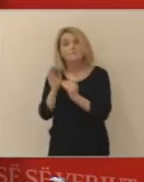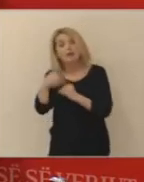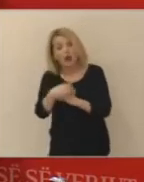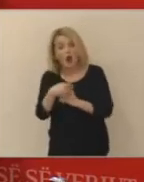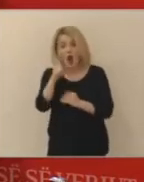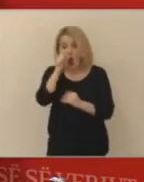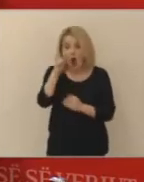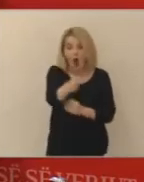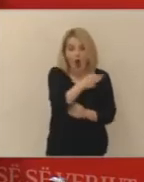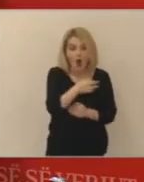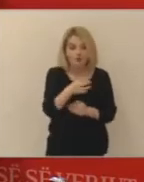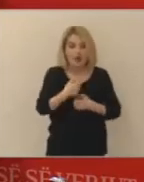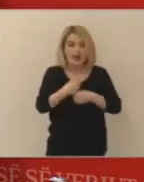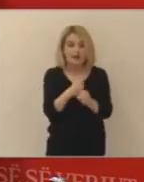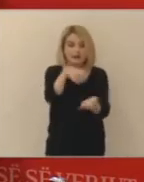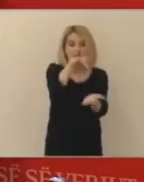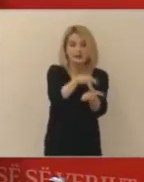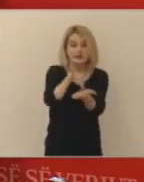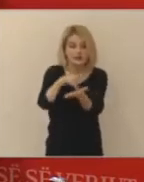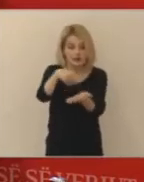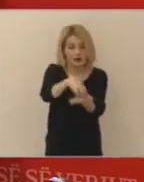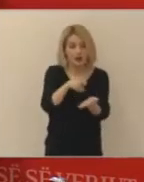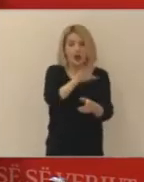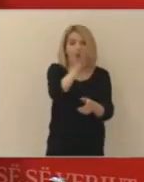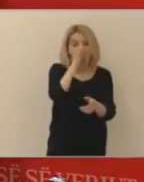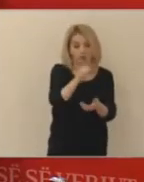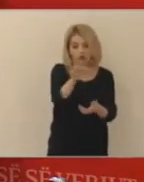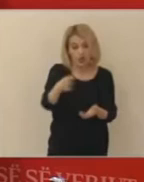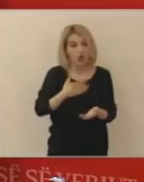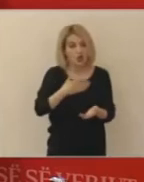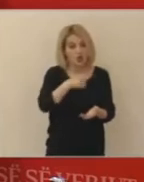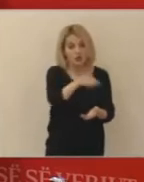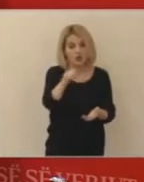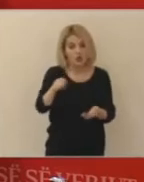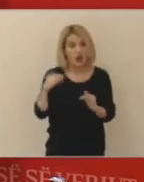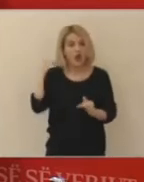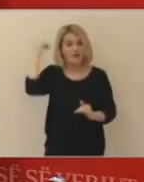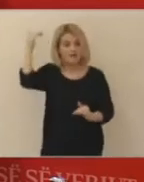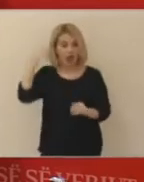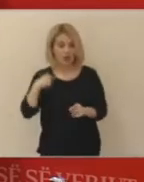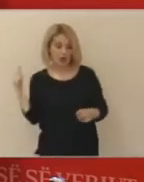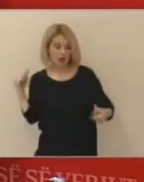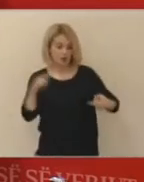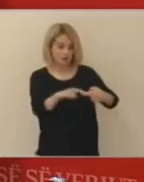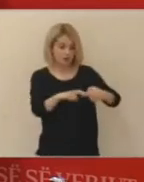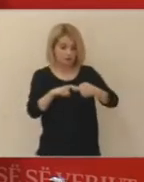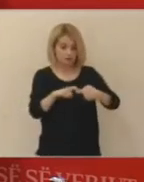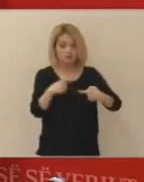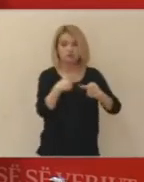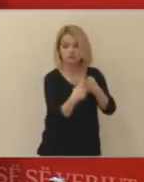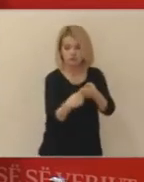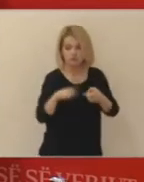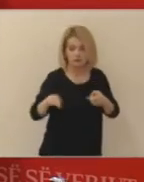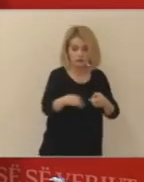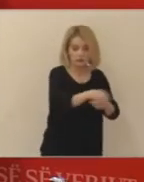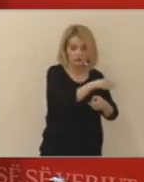кризни штабови, кои што ги имаме во сите општини. Во владата постои координативно тело кое што ги координира, кое што